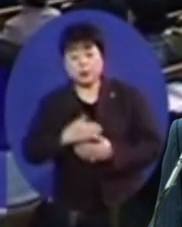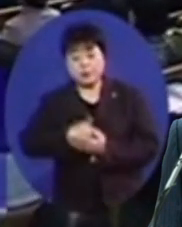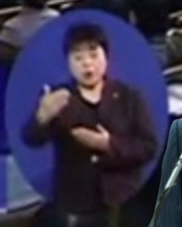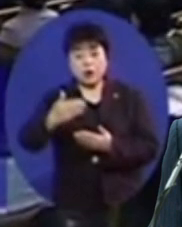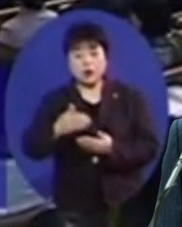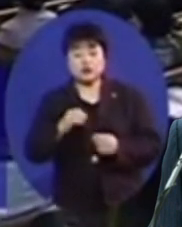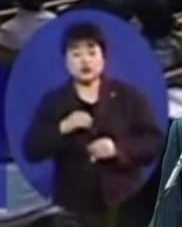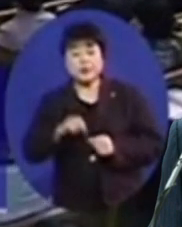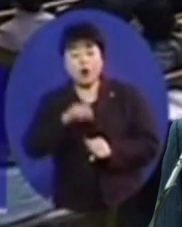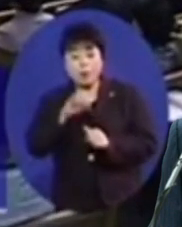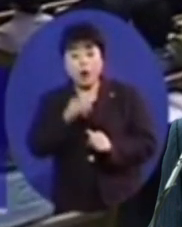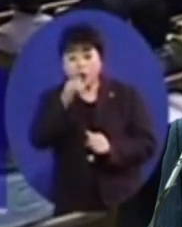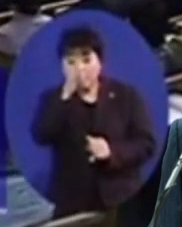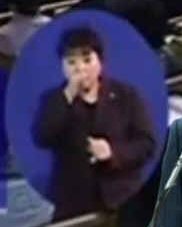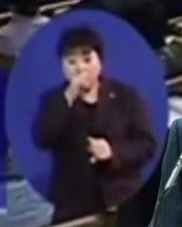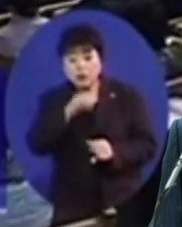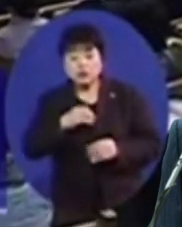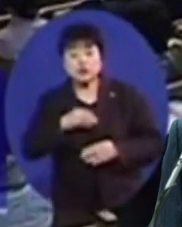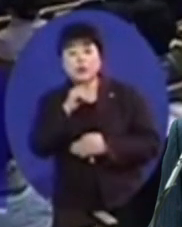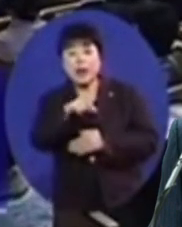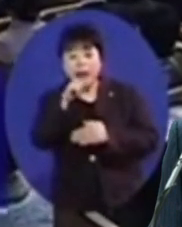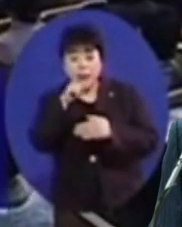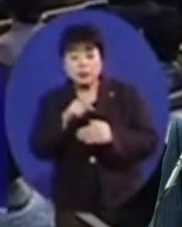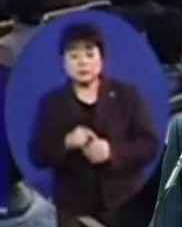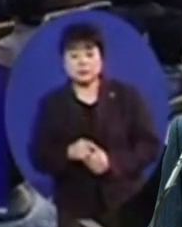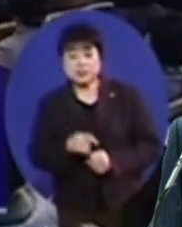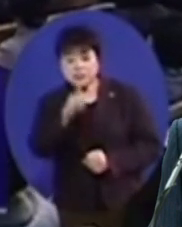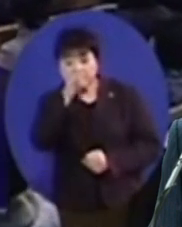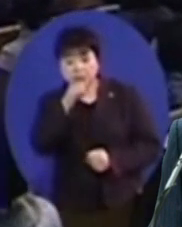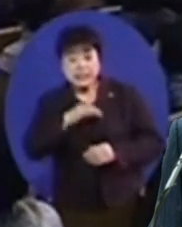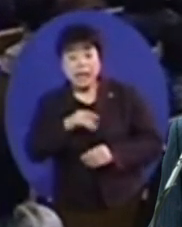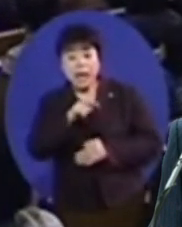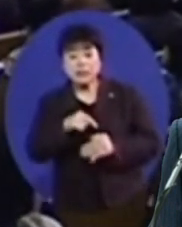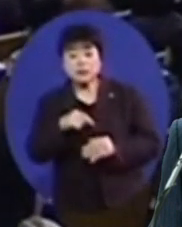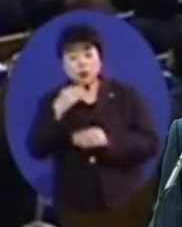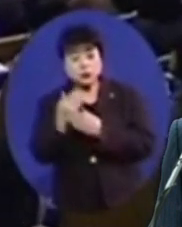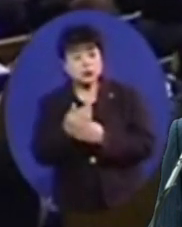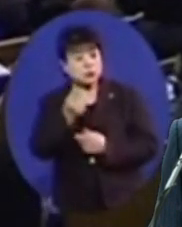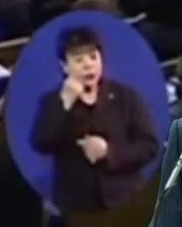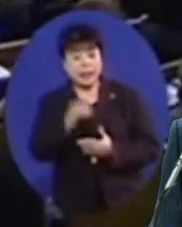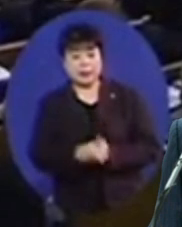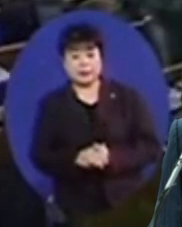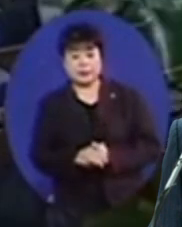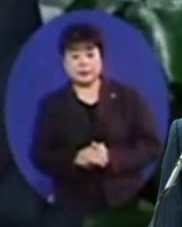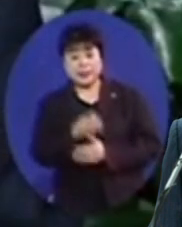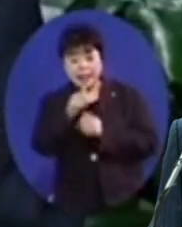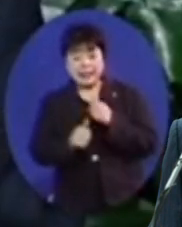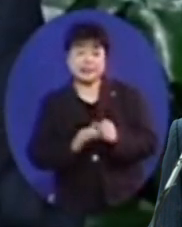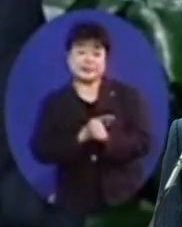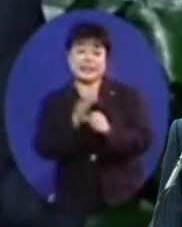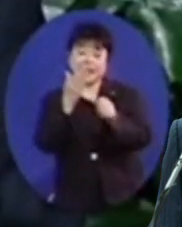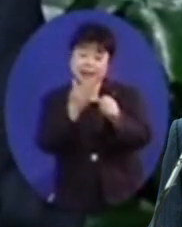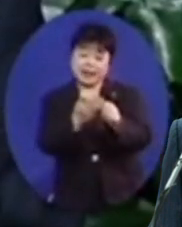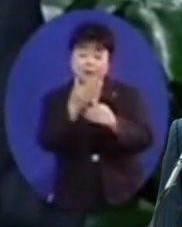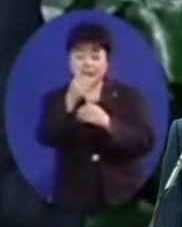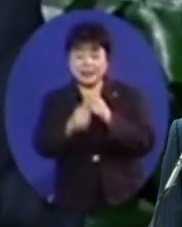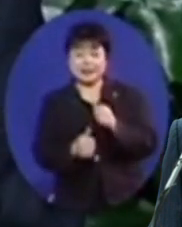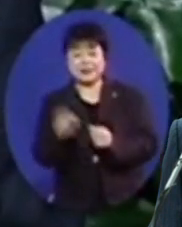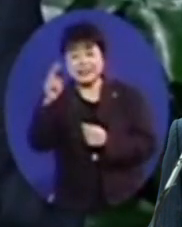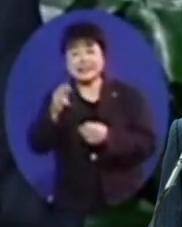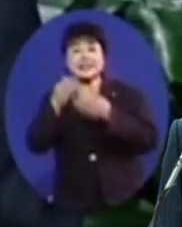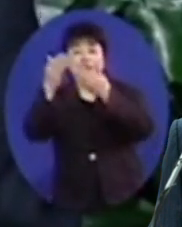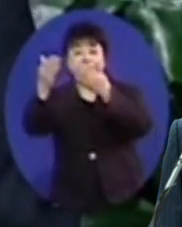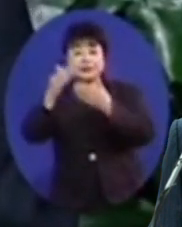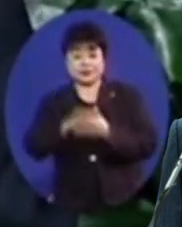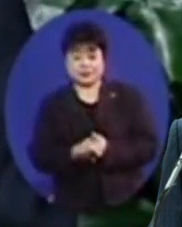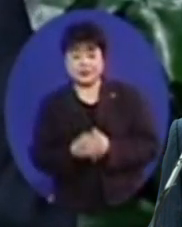있음이라. 두려워하는 자는 사랑 안에서 온전히 이루어지 못하느니라. 다윗은 하나님을 사랑하고 그래서 하나님을 찬미하는